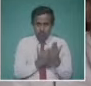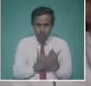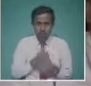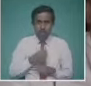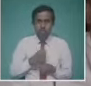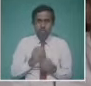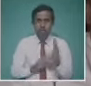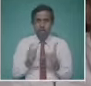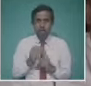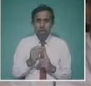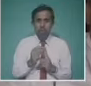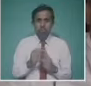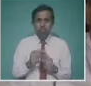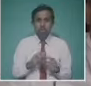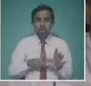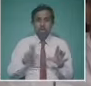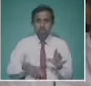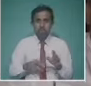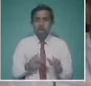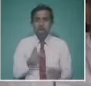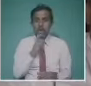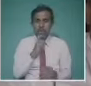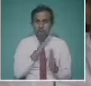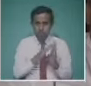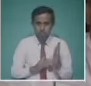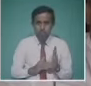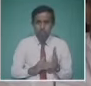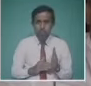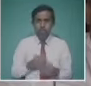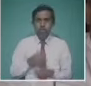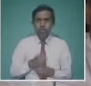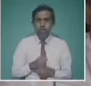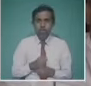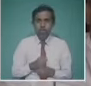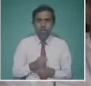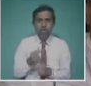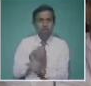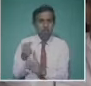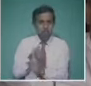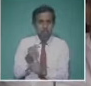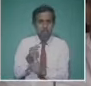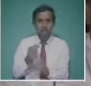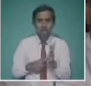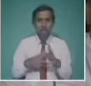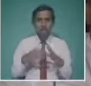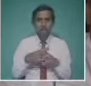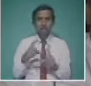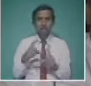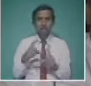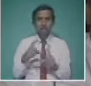ආණ්ඩුවේ ඇමතිවරුන්ගේ ඉල්ලා අස්කරගත්ත නඩු හින්දාද? එහෙම නැත්නම් ආණ්ඩුවෙන් බලපෑම් එනවද නීතිපති දෙපාර්තමේන්තුවට මේව දෙන්න